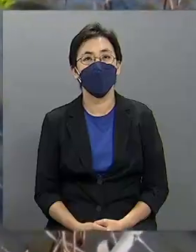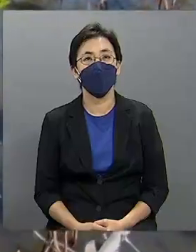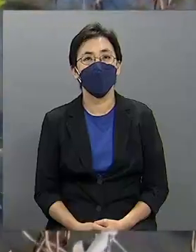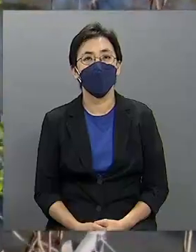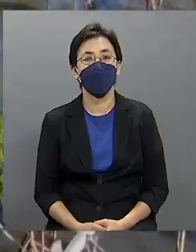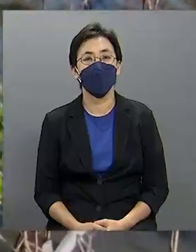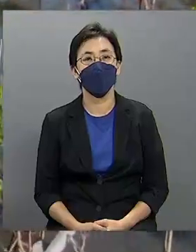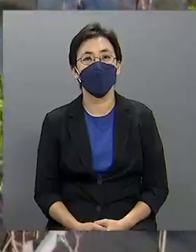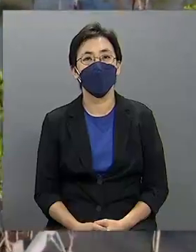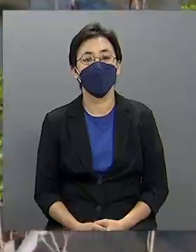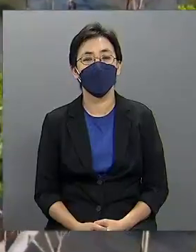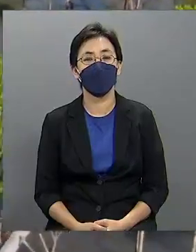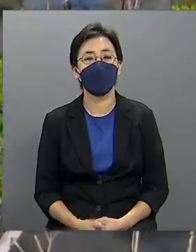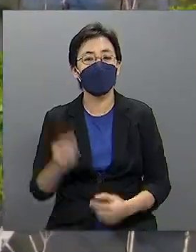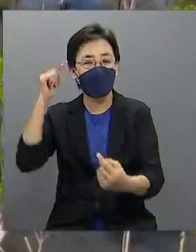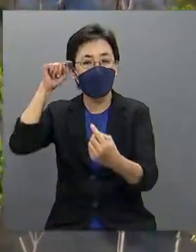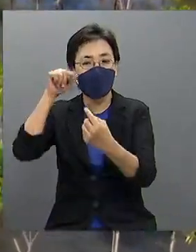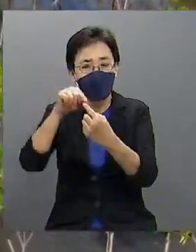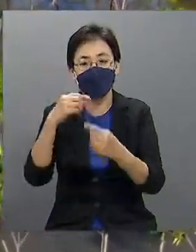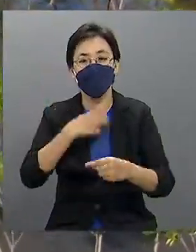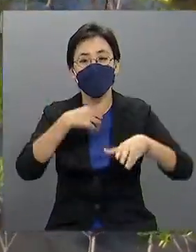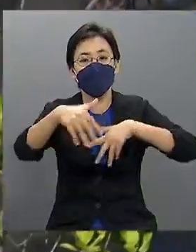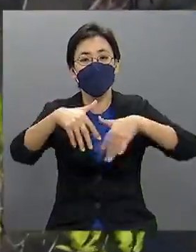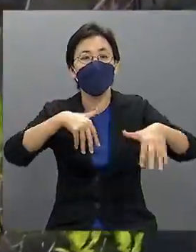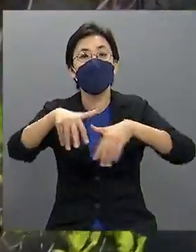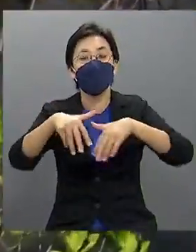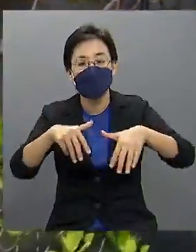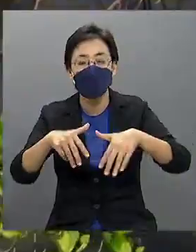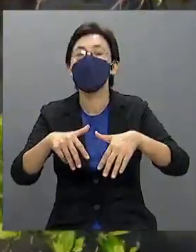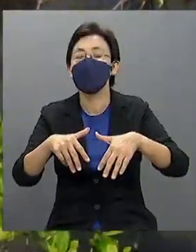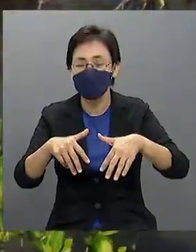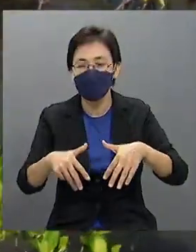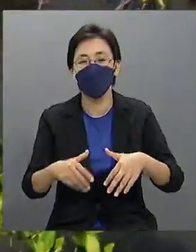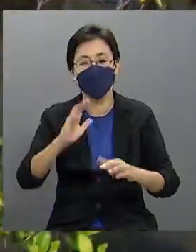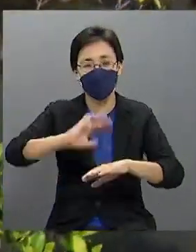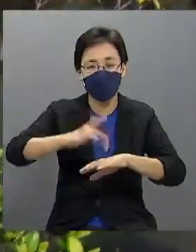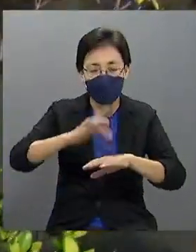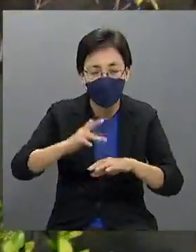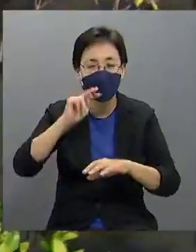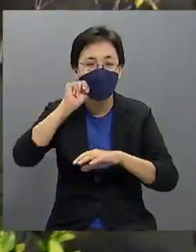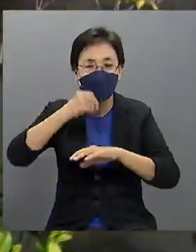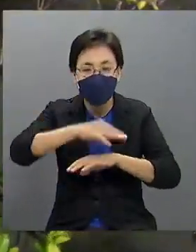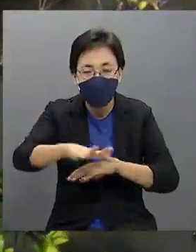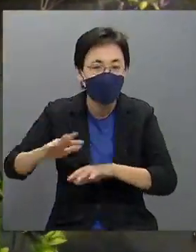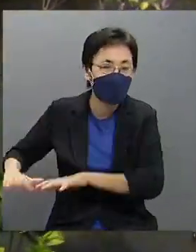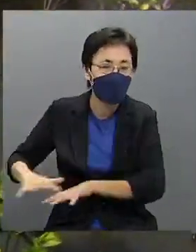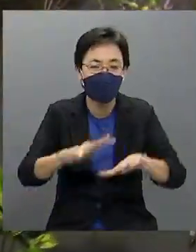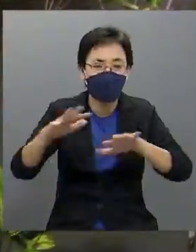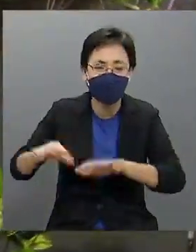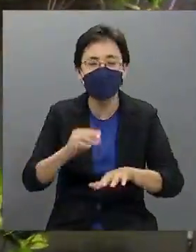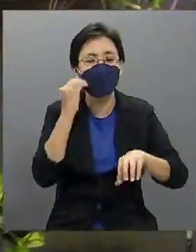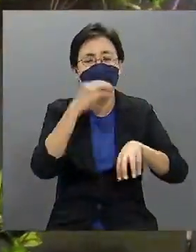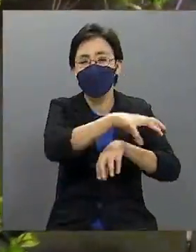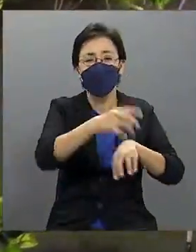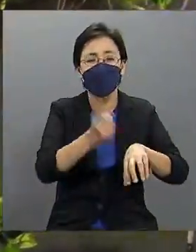เป้าหมายทต้การให้ชาวบ้าน หั้นมาต่อสู้กบไยธรรมชาติโดยไม่ต้องรอถอนบานเรือนนี้อกต่อไปทำ